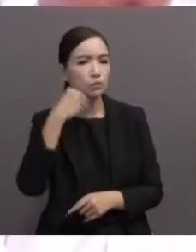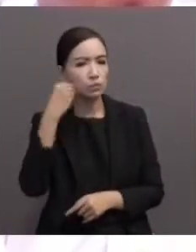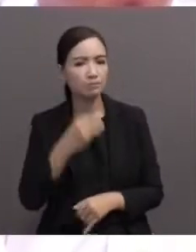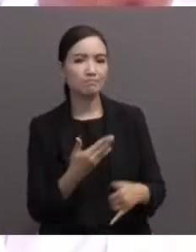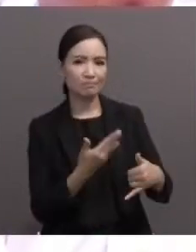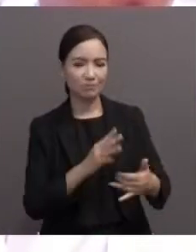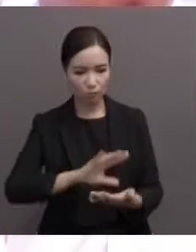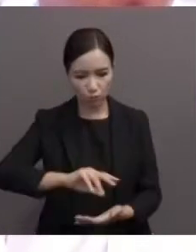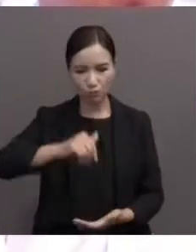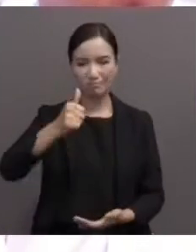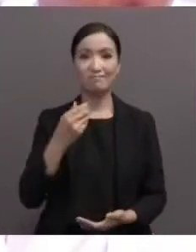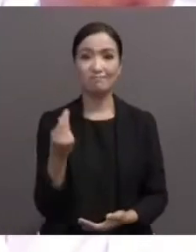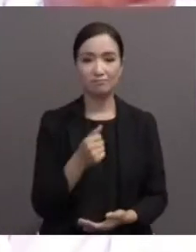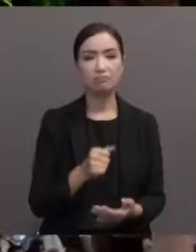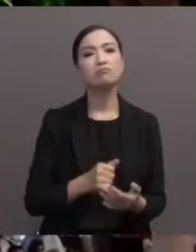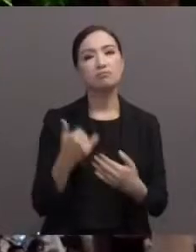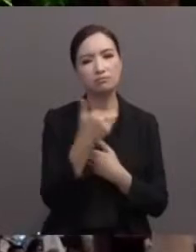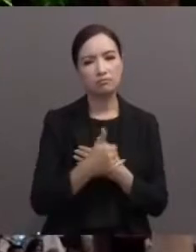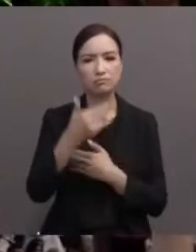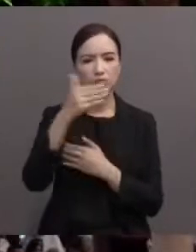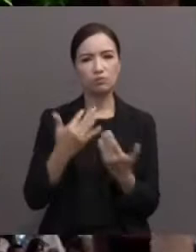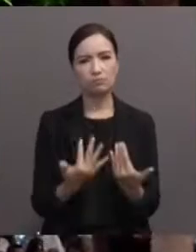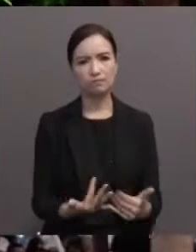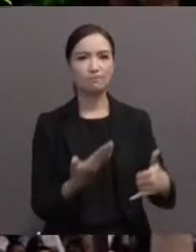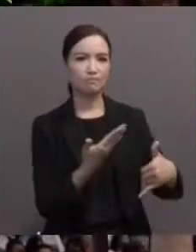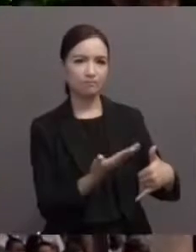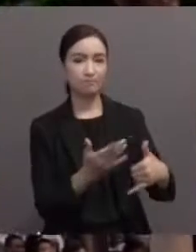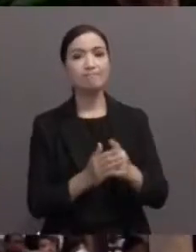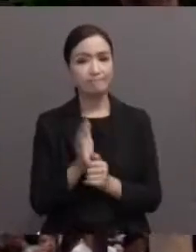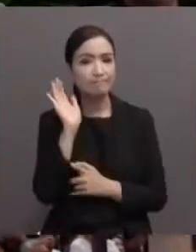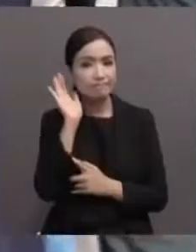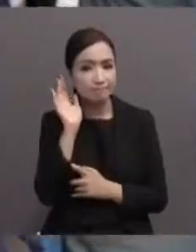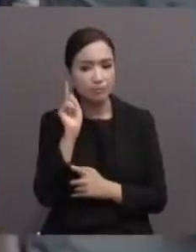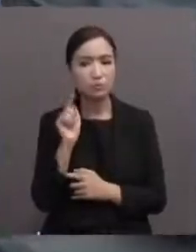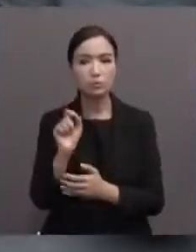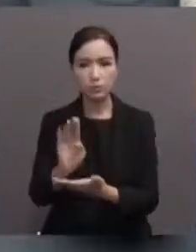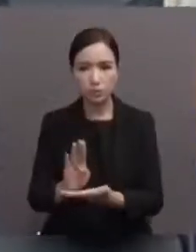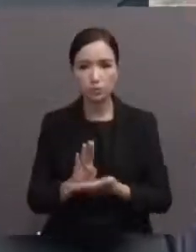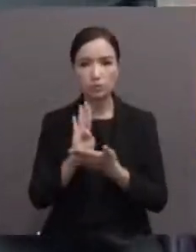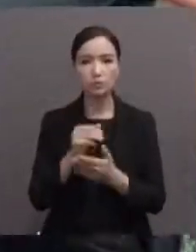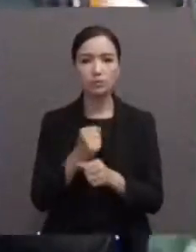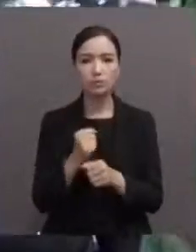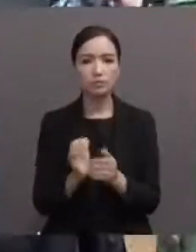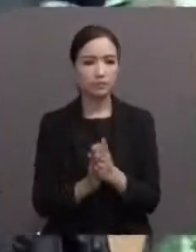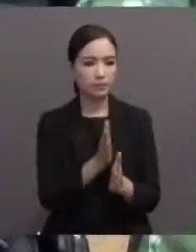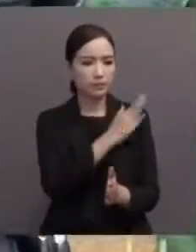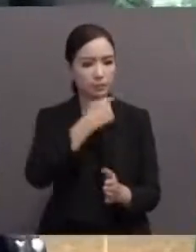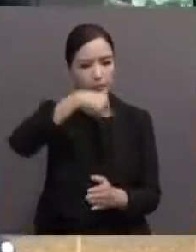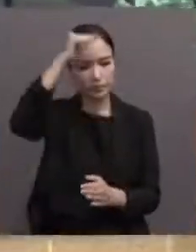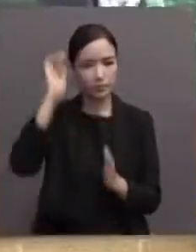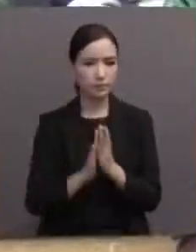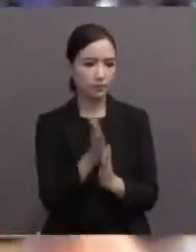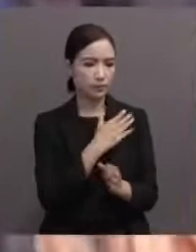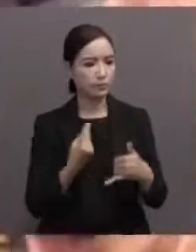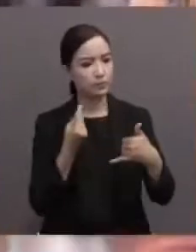ฟื้นตัวได้เร็วเพราะประเทศชาติกำลังรอคอยท่านอยู่แล้วก็เชื่อนะครับว่าบุญจากการบรรพชาอุปสมบทครั้งนี้ก็ขอให้ท่าน